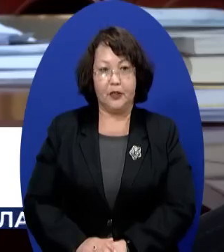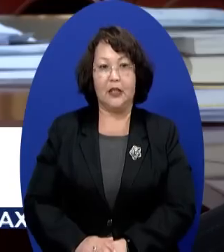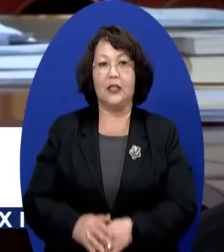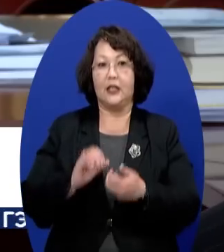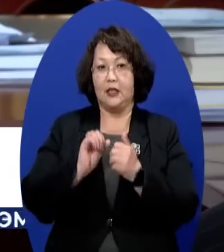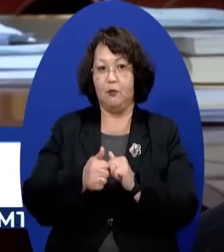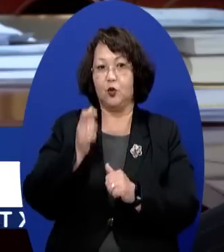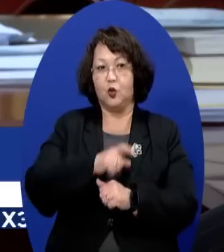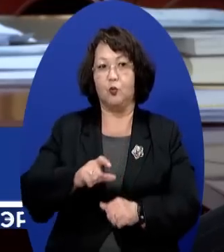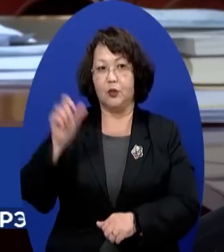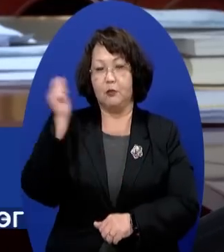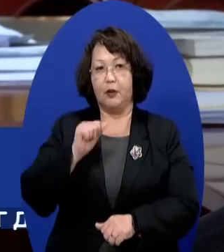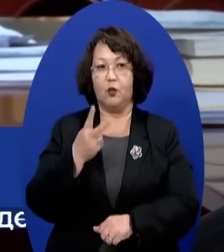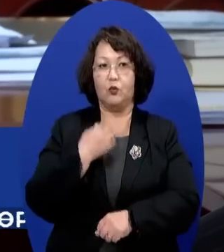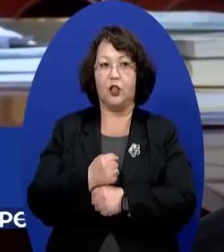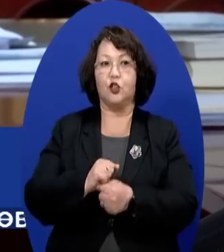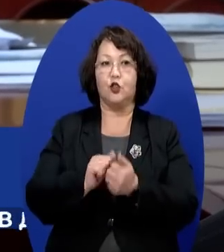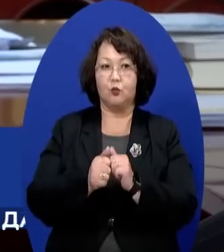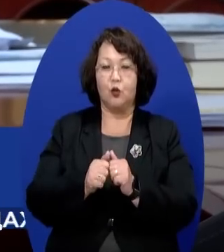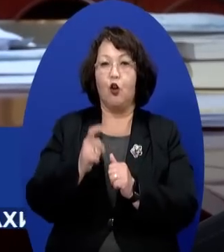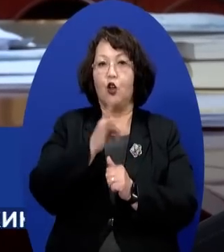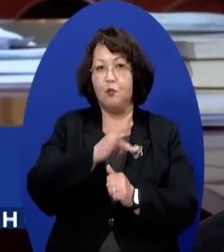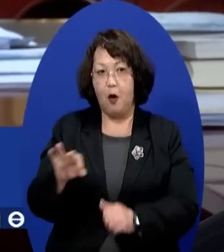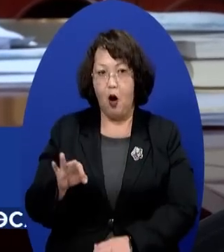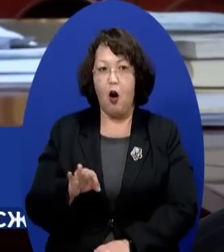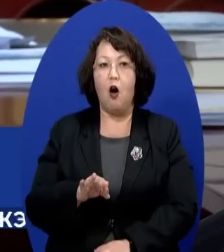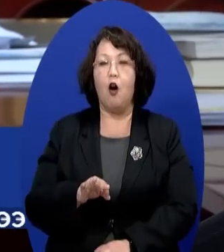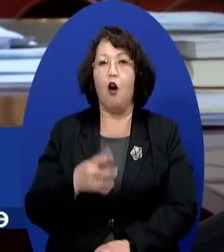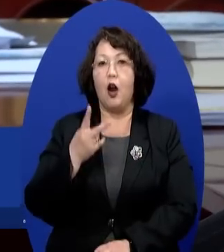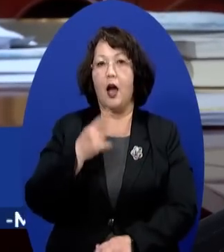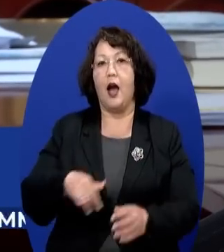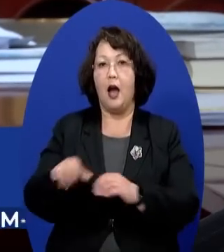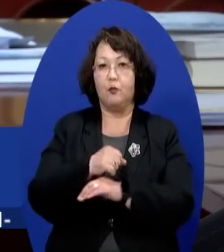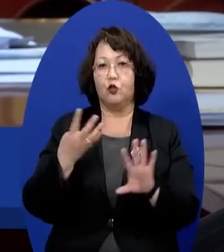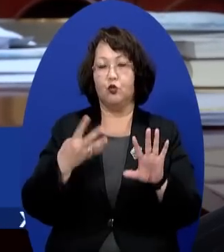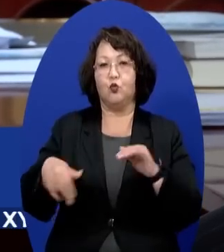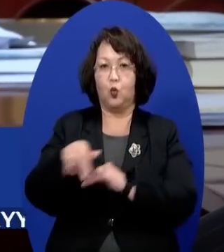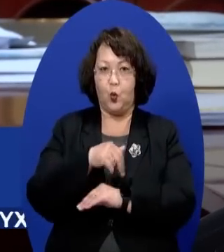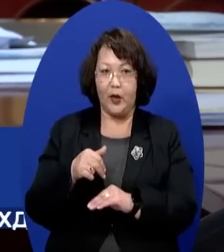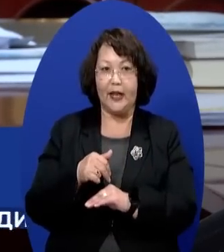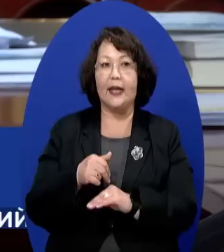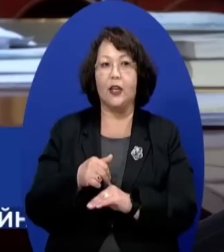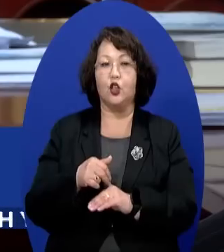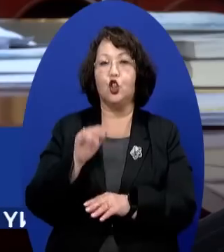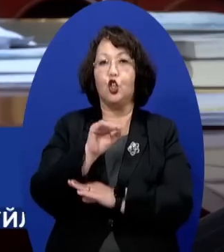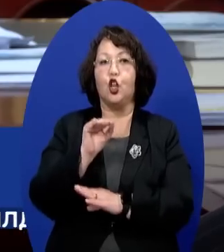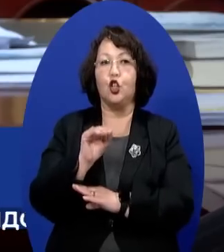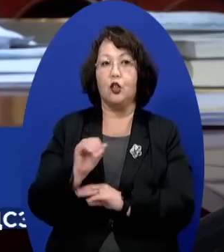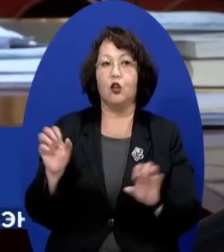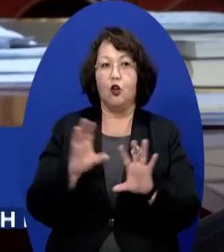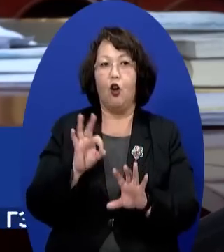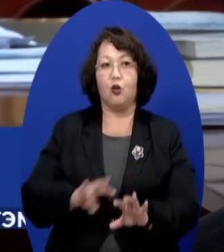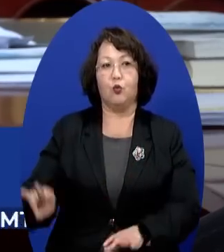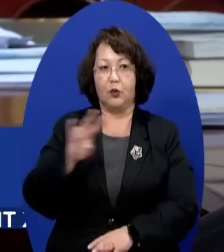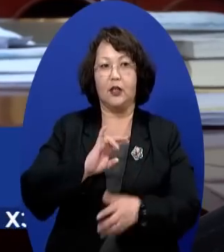Тамирчдын баярын үйл ажиллагаанд бол бүх спортын холбоодууд, 21 аймаг 9 дүүргийн одоо төлөвлөл тухайн орнуудтай